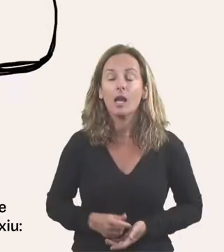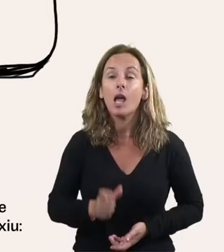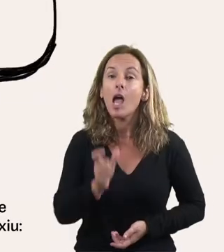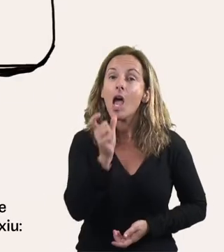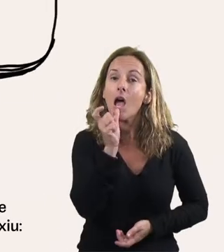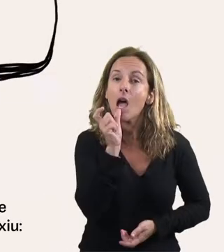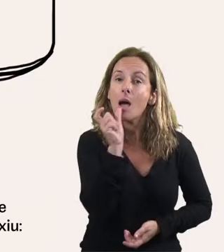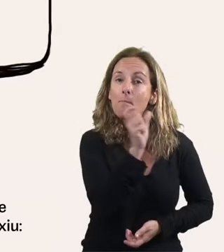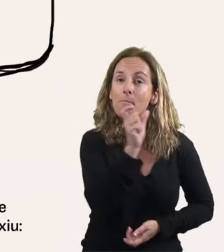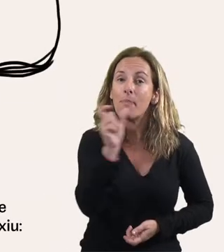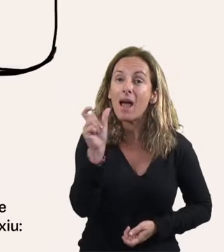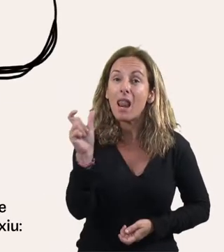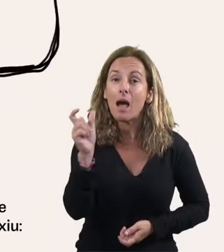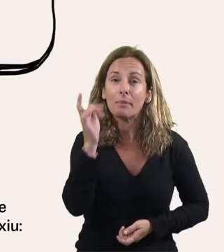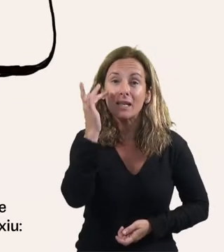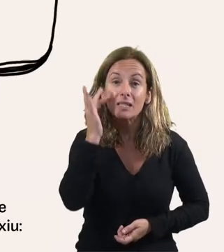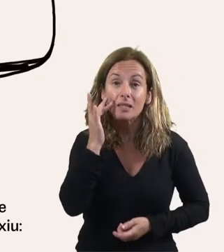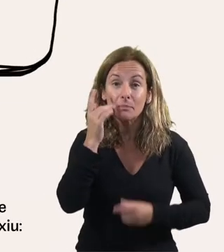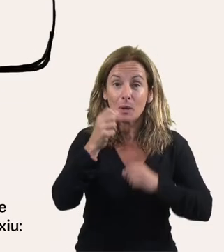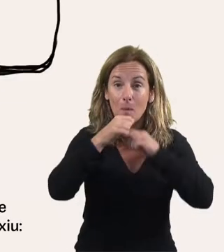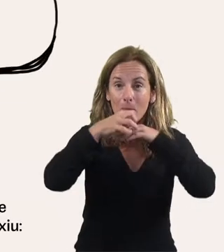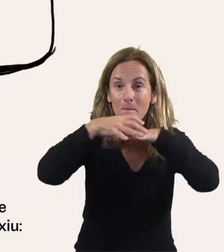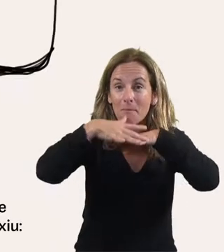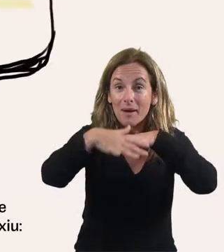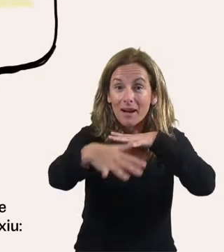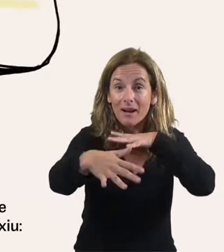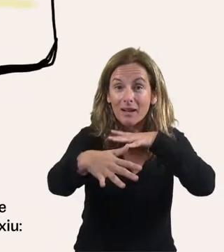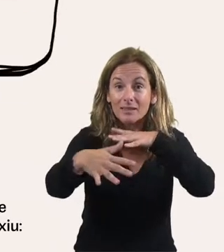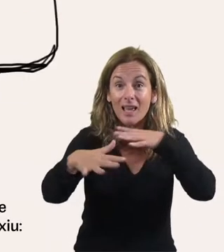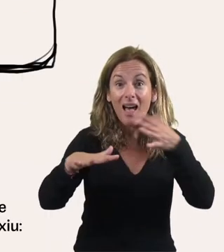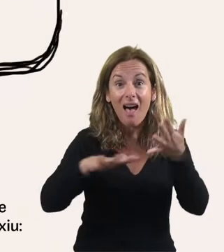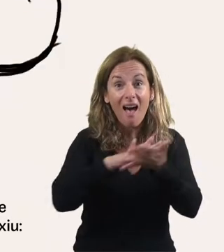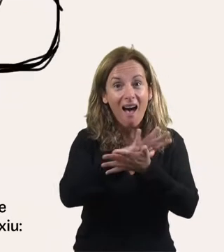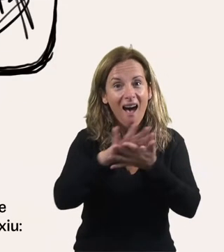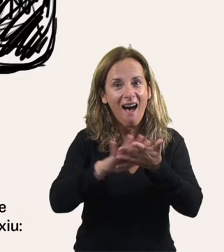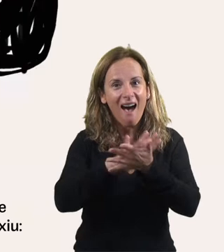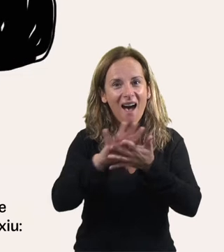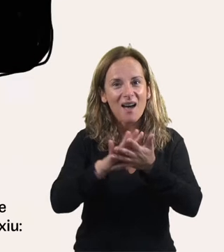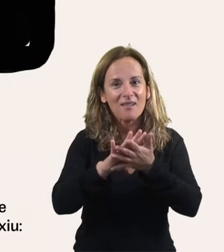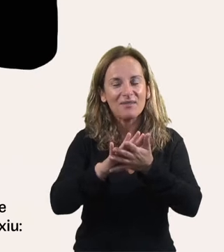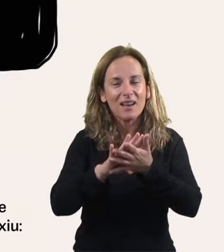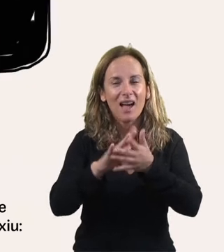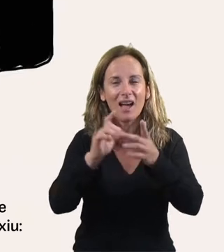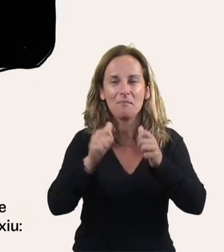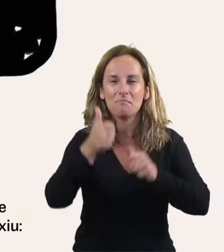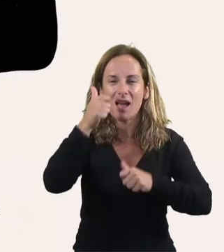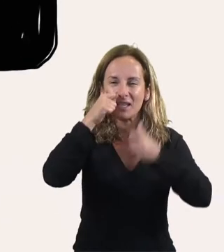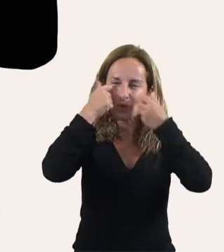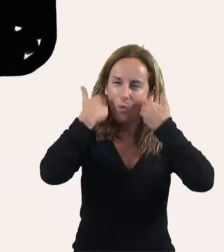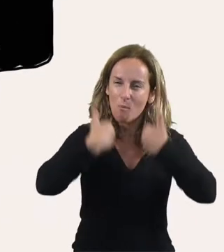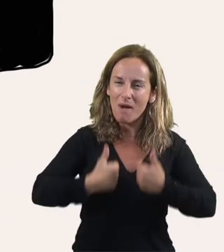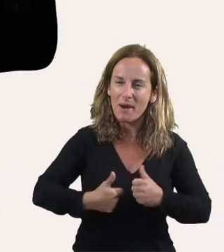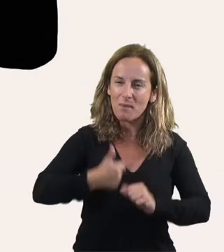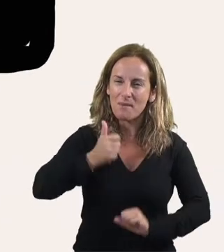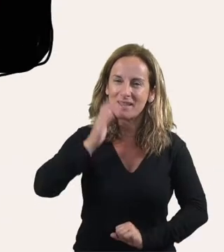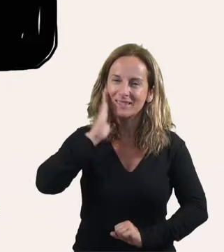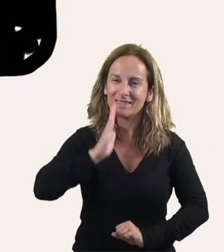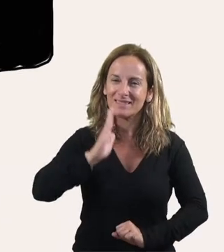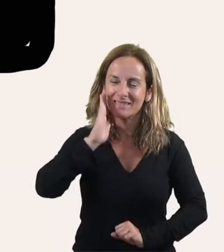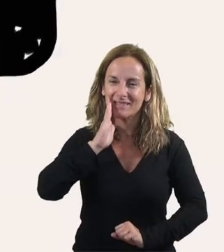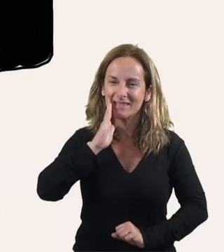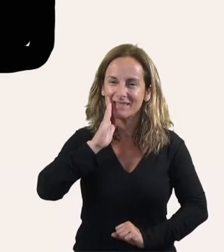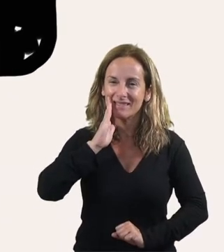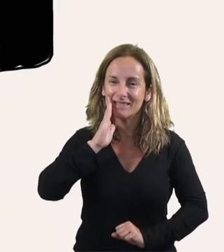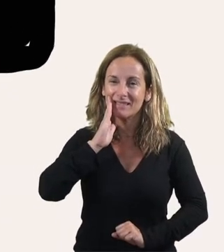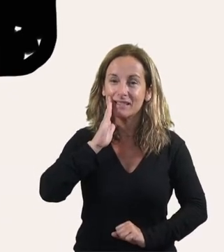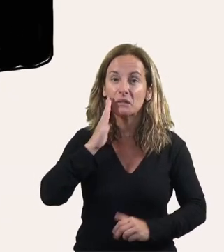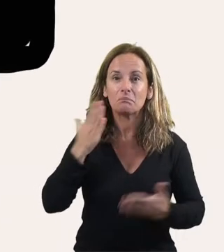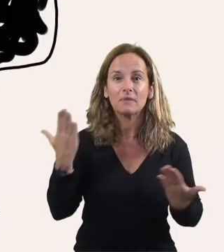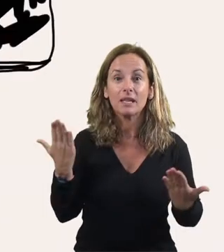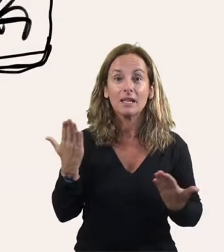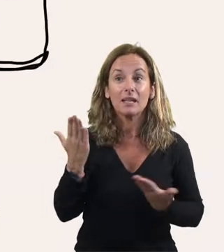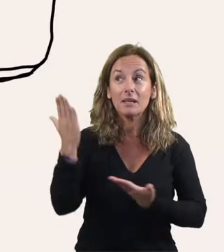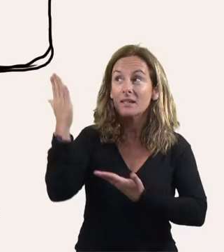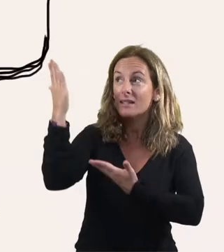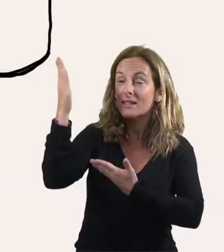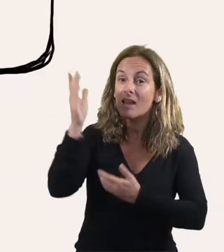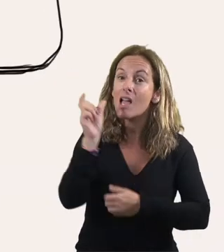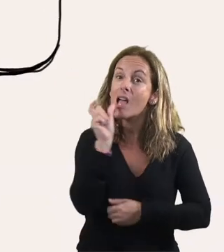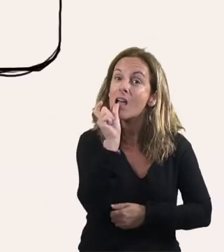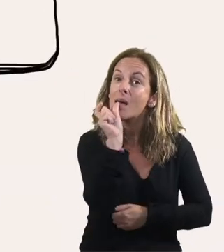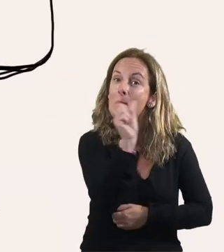Adoptar una paraula marinera és reviure un món més amable, més humà i més reflexiu. Capotatge, calat,